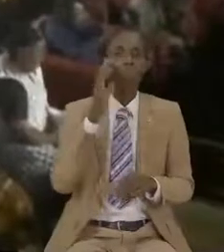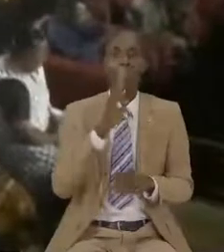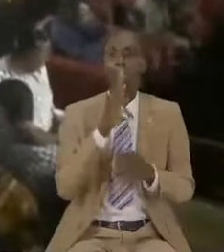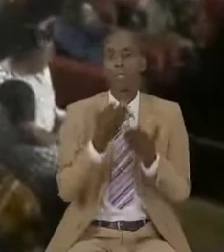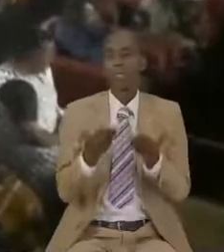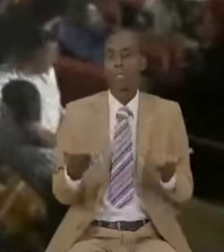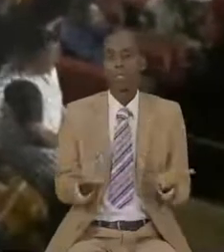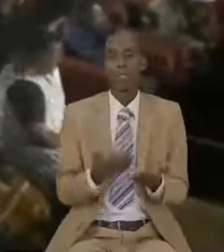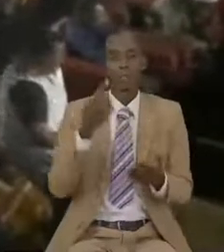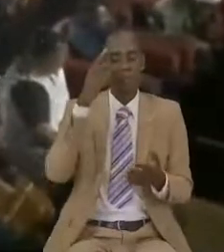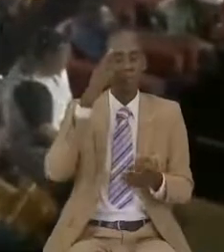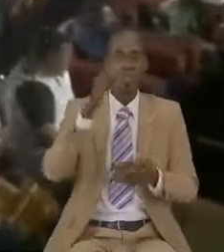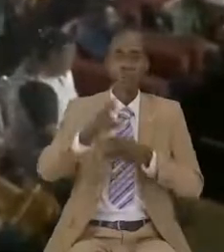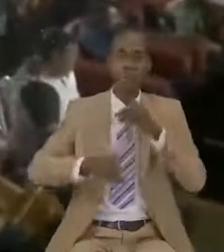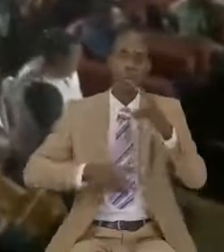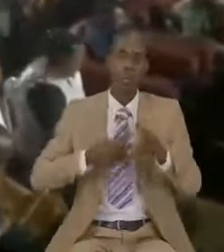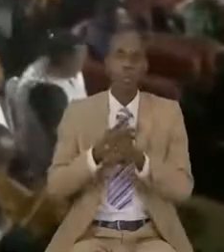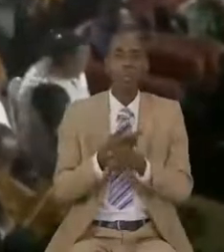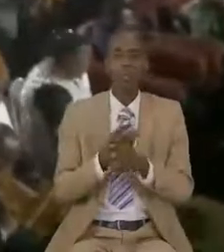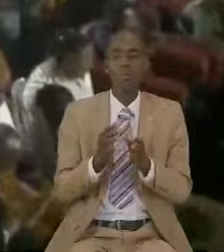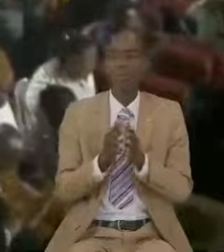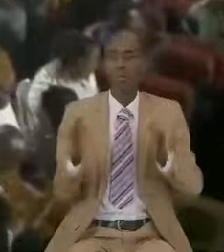il y aura le culte d'ensemble.